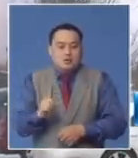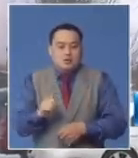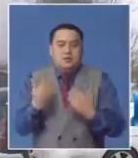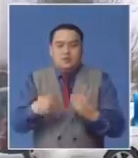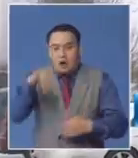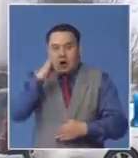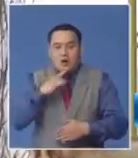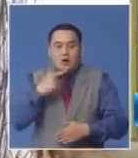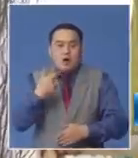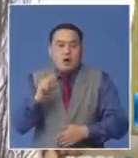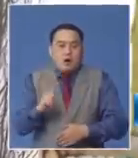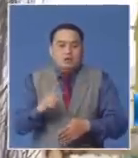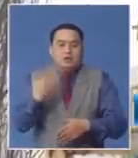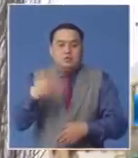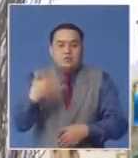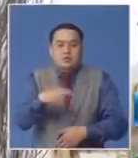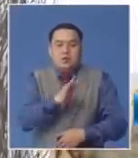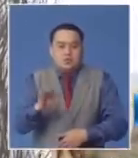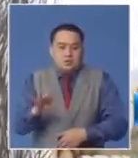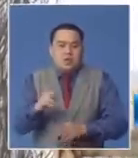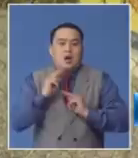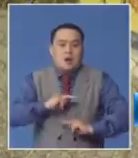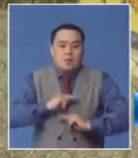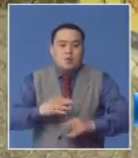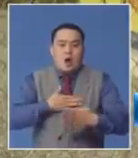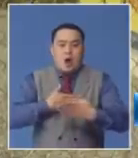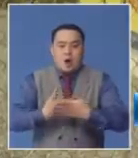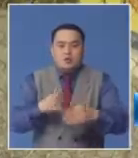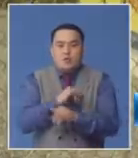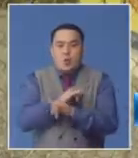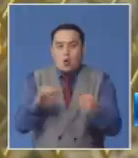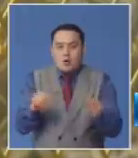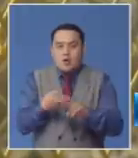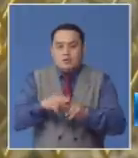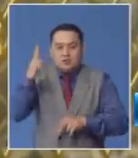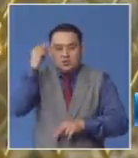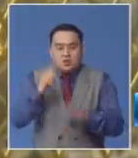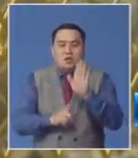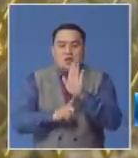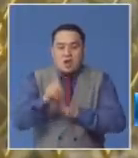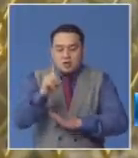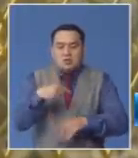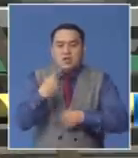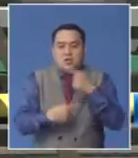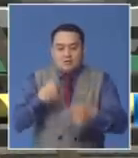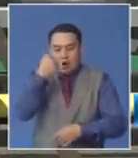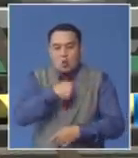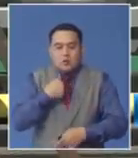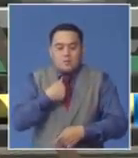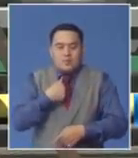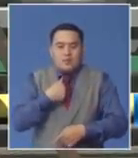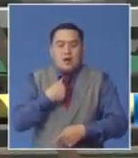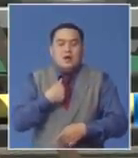сегодня казахстан газифицирован на 50 процентов и работы по активному увеличение у этого числа уже начнутся с этого года отметил